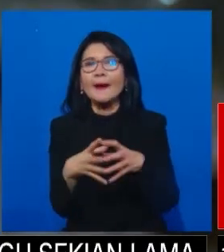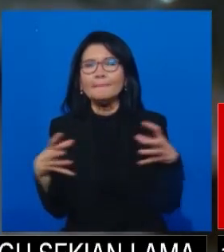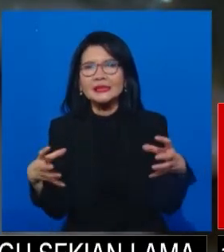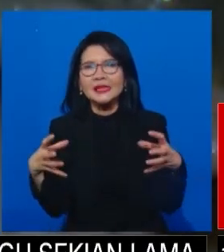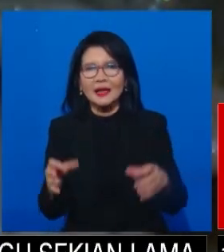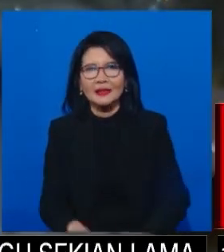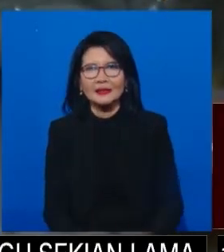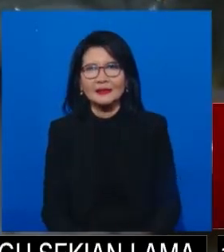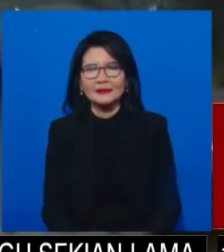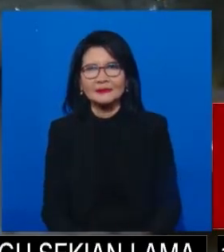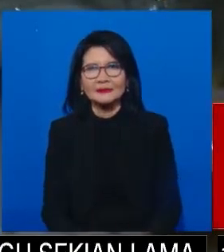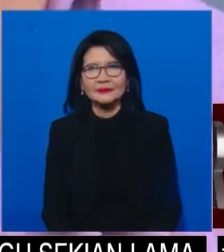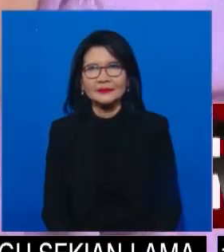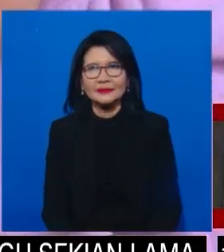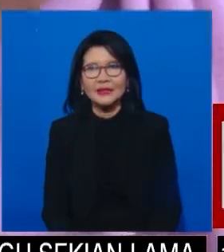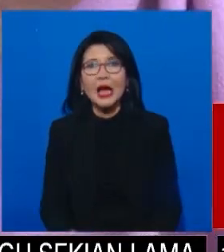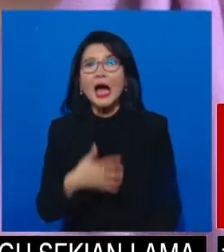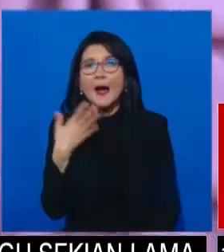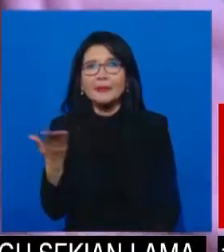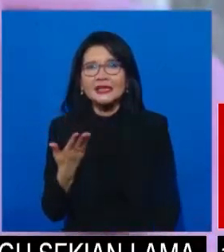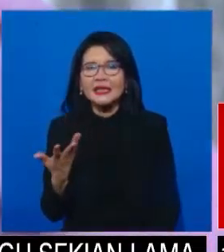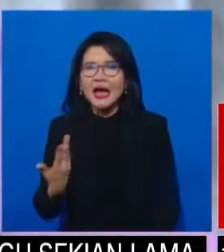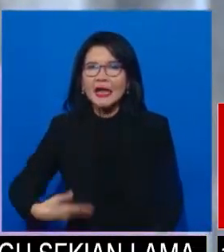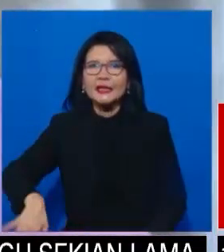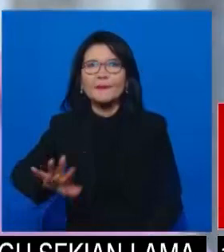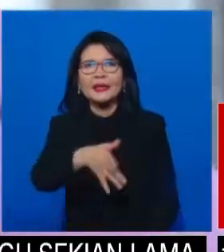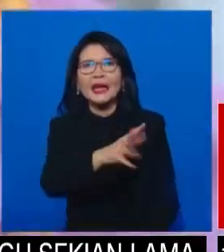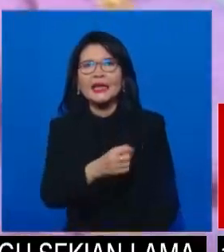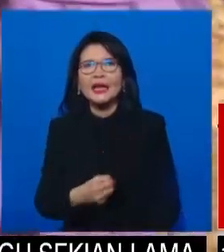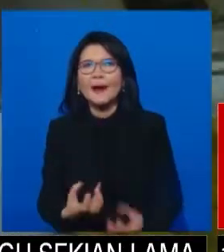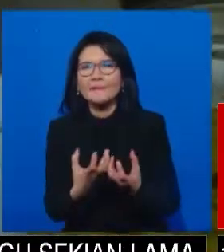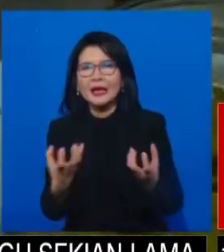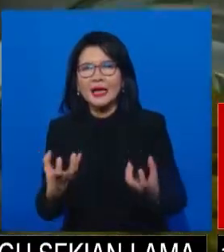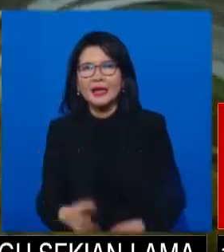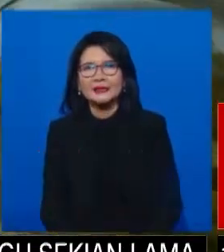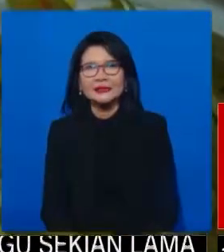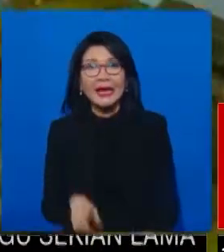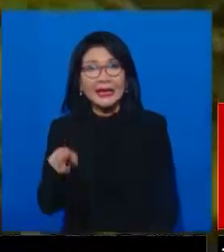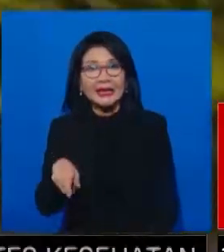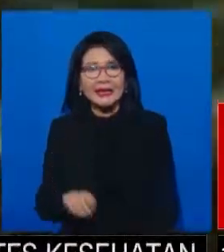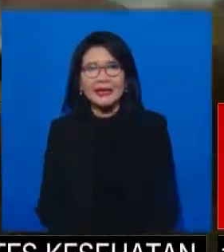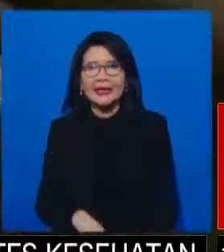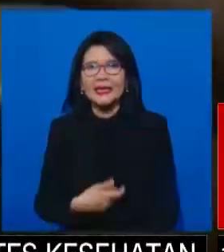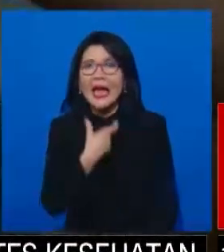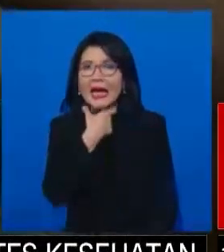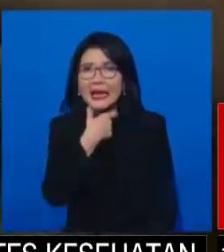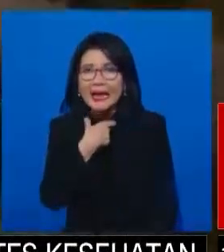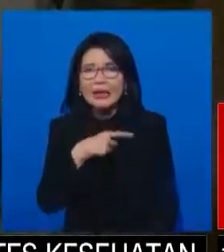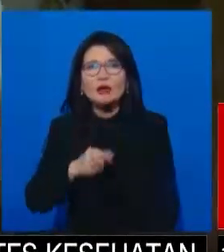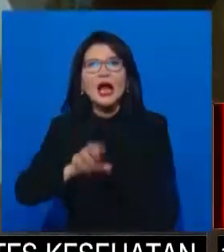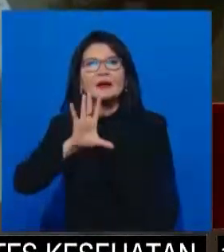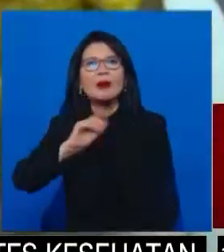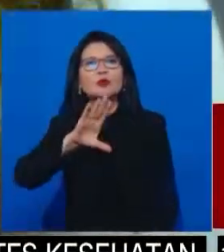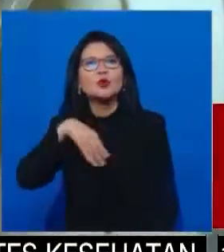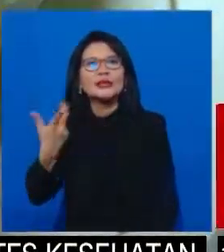biasa disebut GT, biasa didapatkan di perairan berkarang. Mak Jah, nenek asal Surabaya ini telah 50 tahun mengolahnya